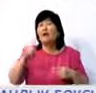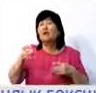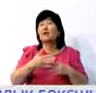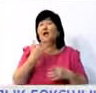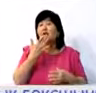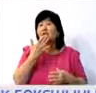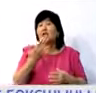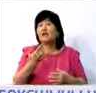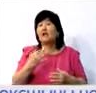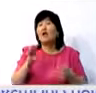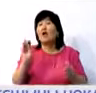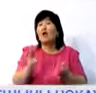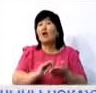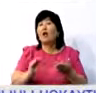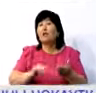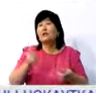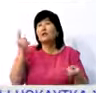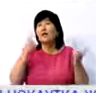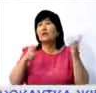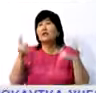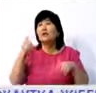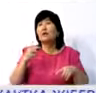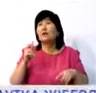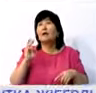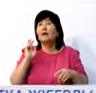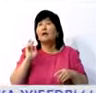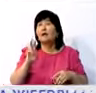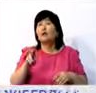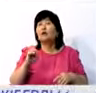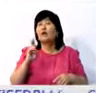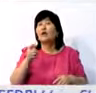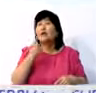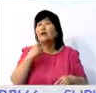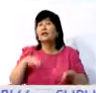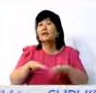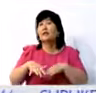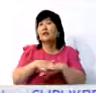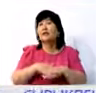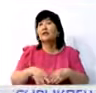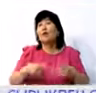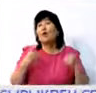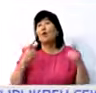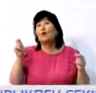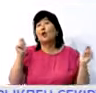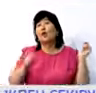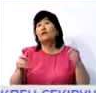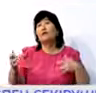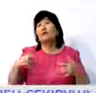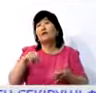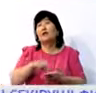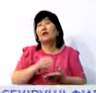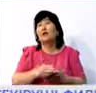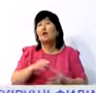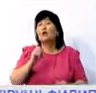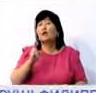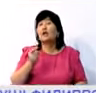шетелдің композиторларының шығармаларымен келіп мына түркі тілдес халықтардың үлкен фестиваліне қатысып жатыр. Түркі